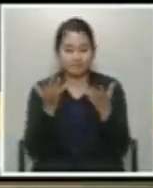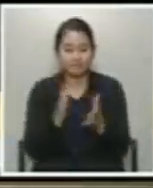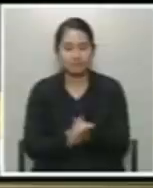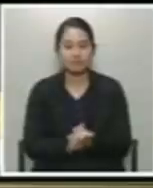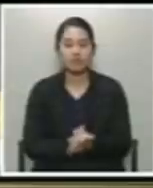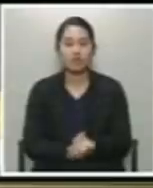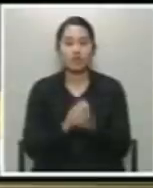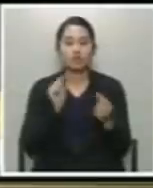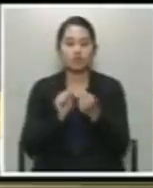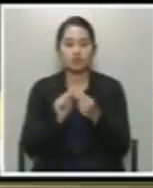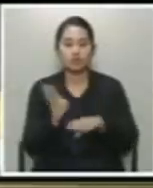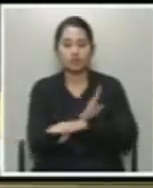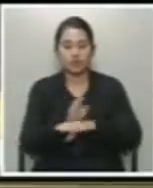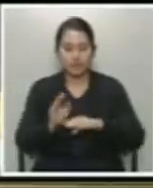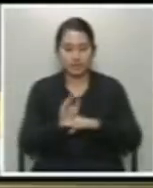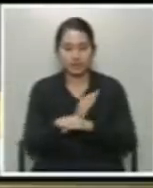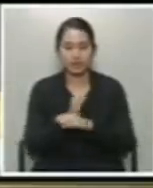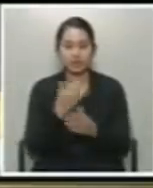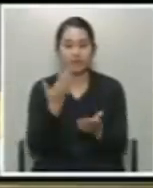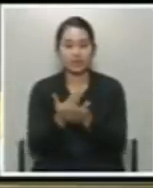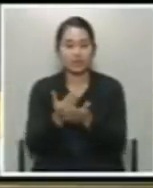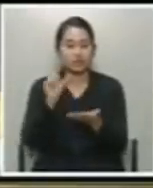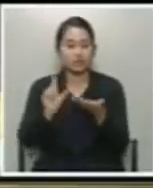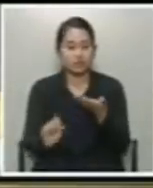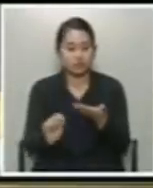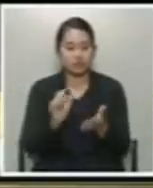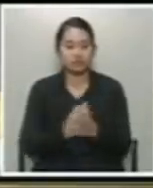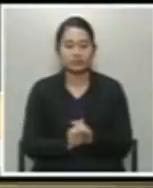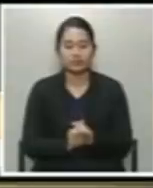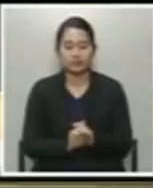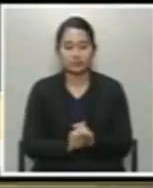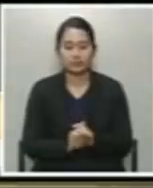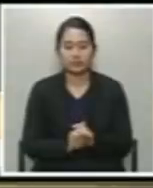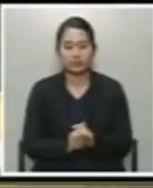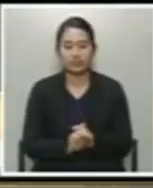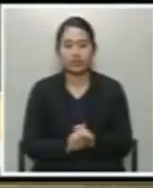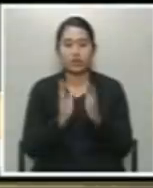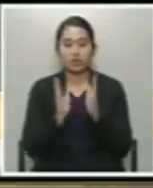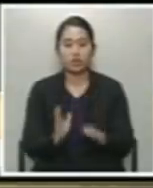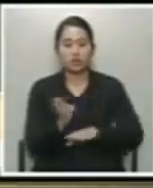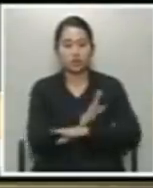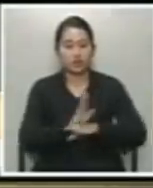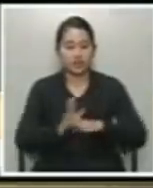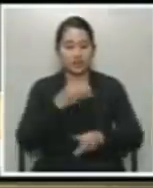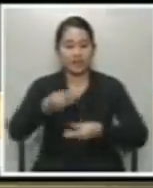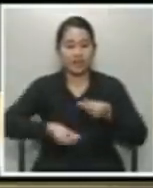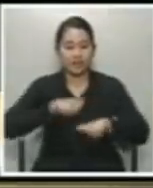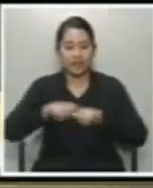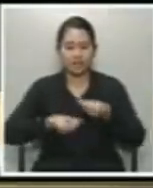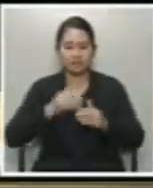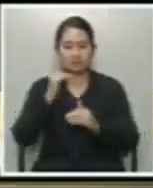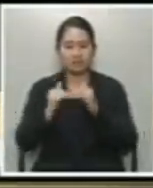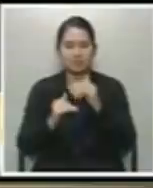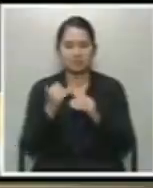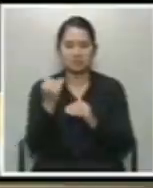logistic cost ถูกลงเมื่อ logistic cost ถูกลงนักธุรกิจปรากฏว่าทำการค้าไม่ได้ดีขึ้นเท่า